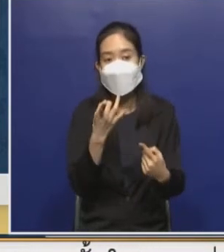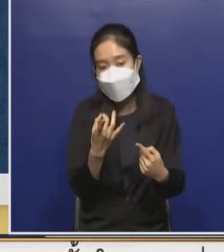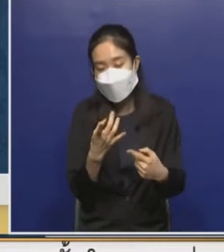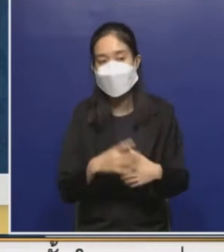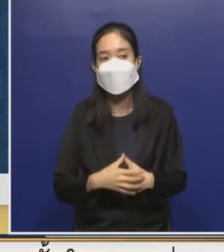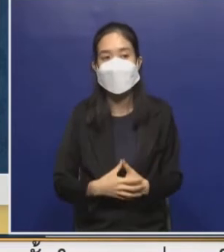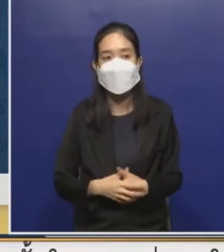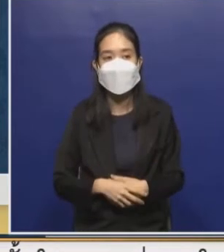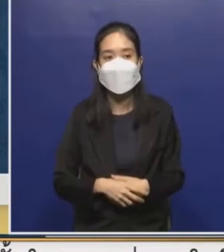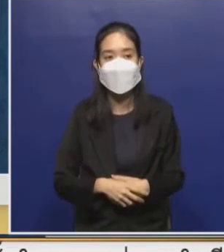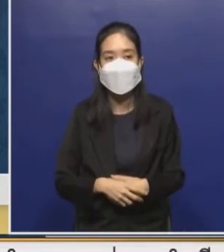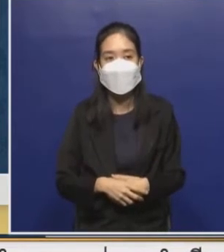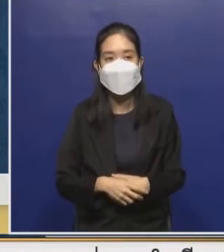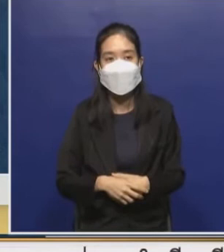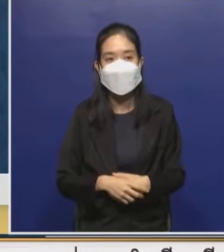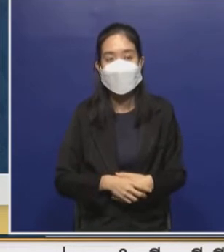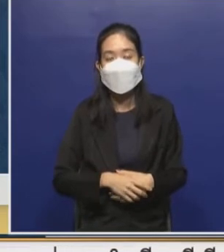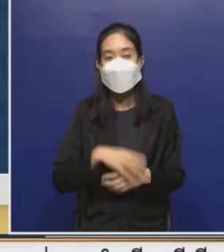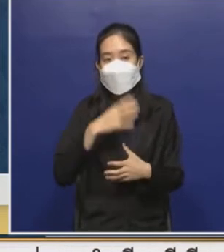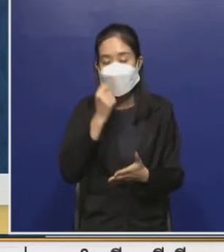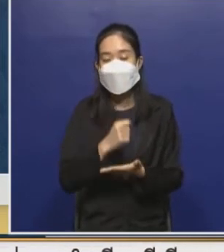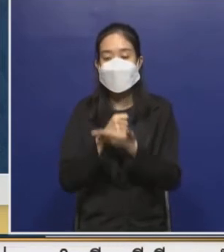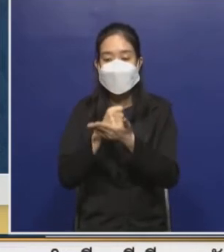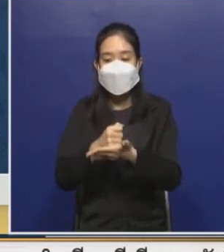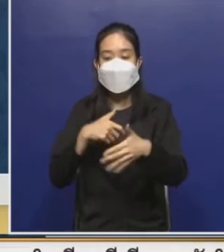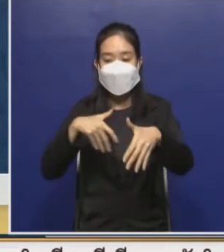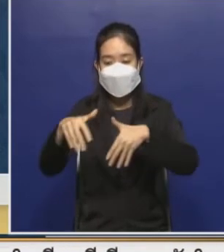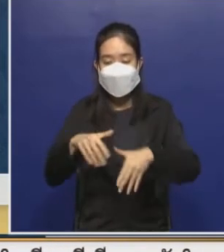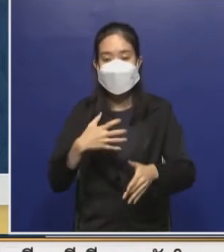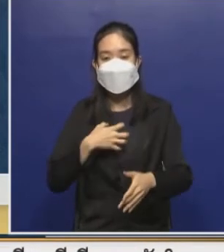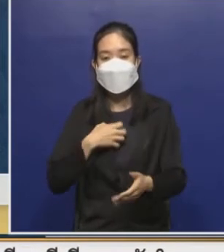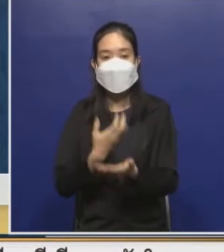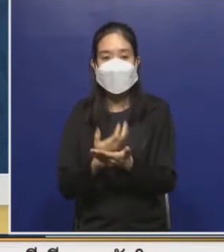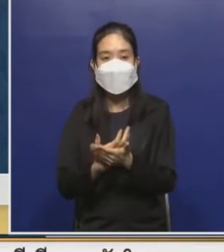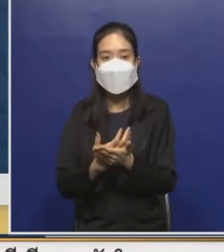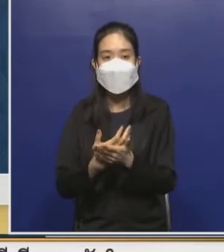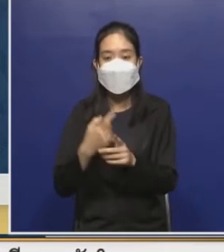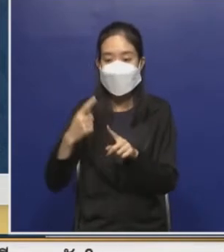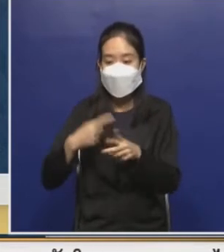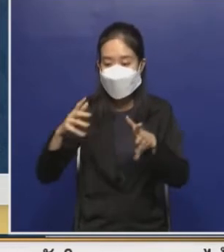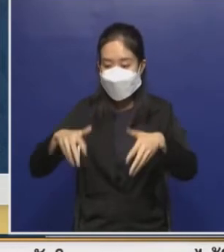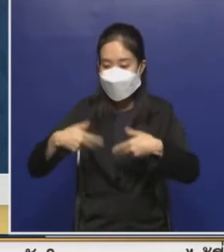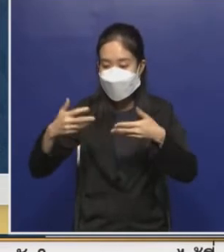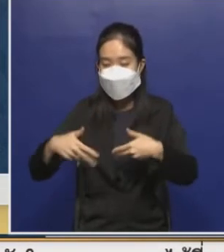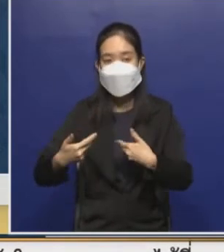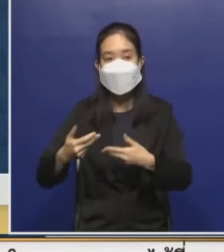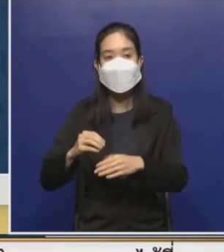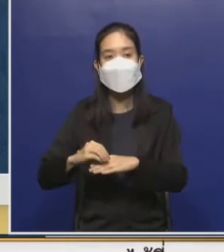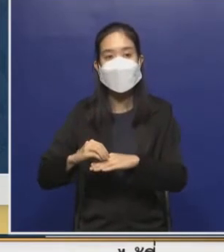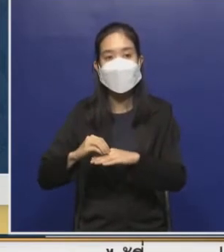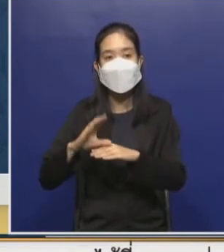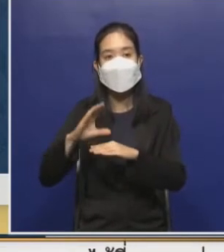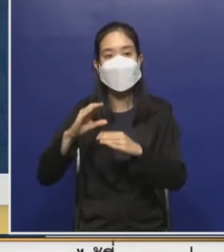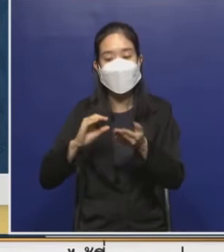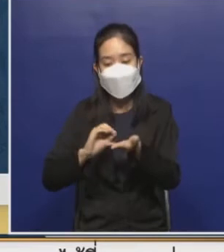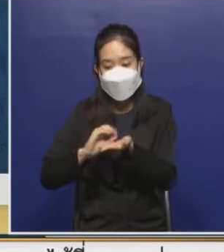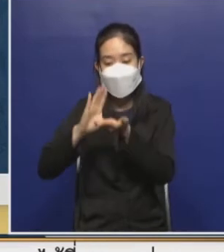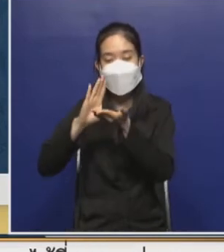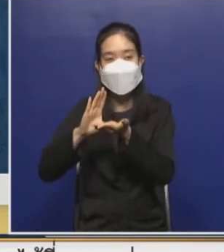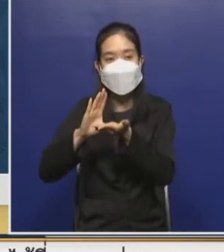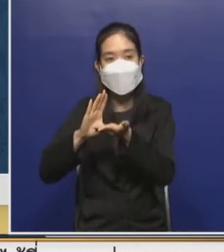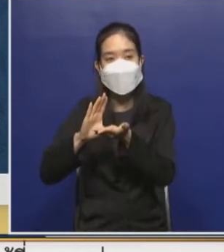คือมีรายได้มากขึ้นครัีภริตภาพที่เพิมขึ้และแ่งขันได้ครัท่พ